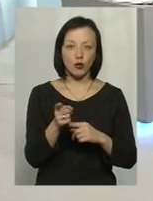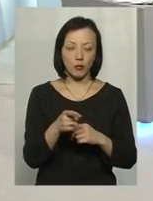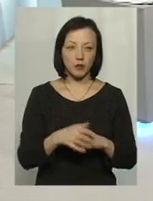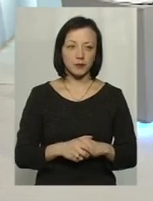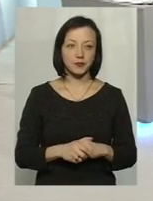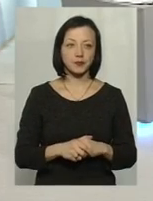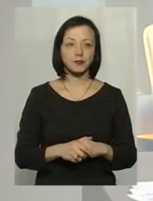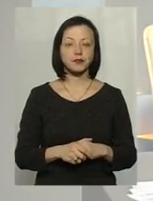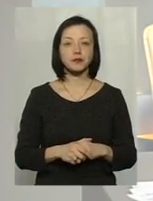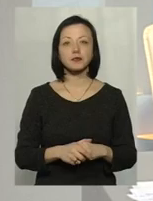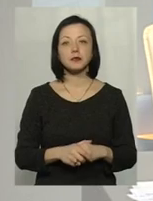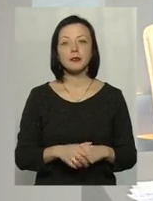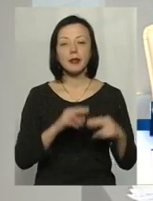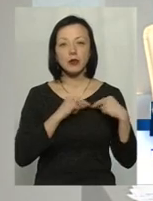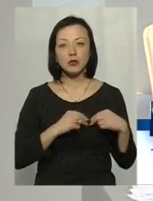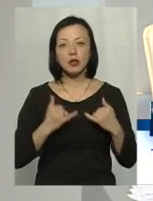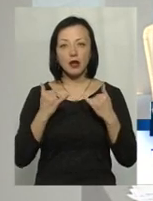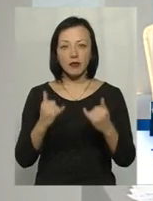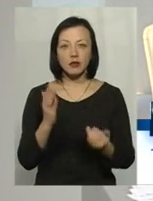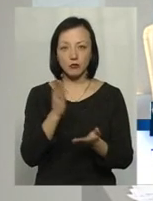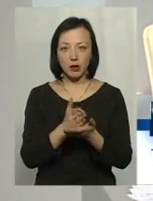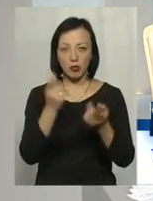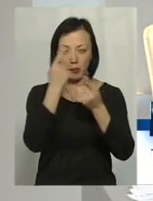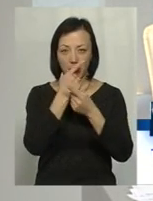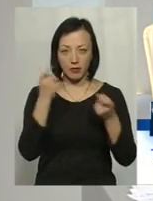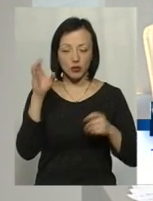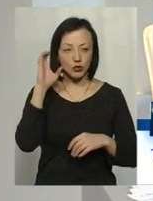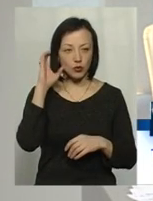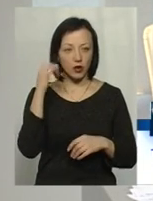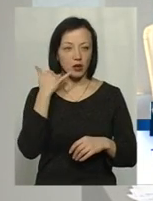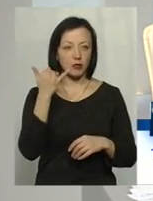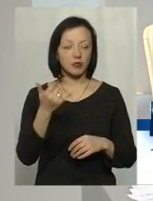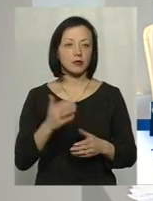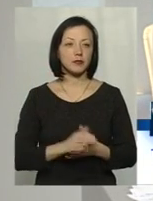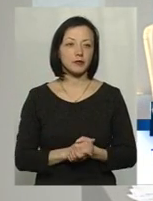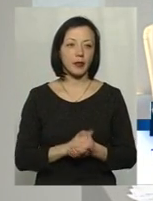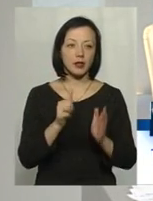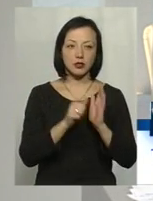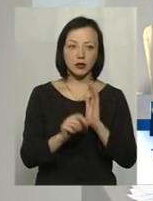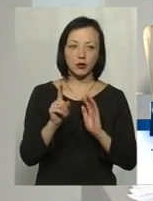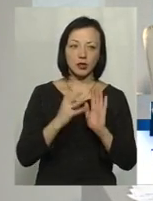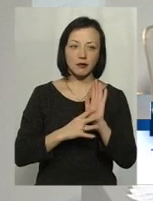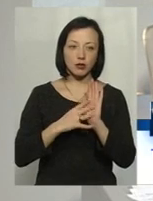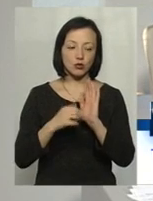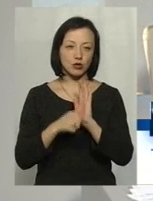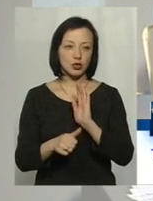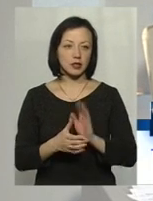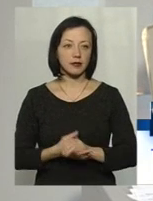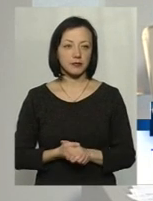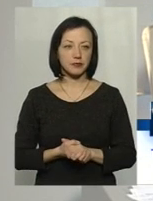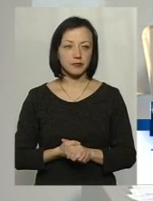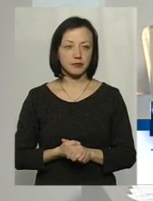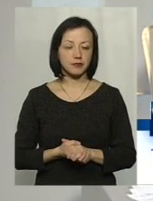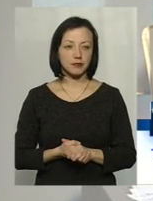відповідь. Нагадаю глядачам, працюємо для вас у прямому ефірі. Слухаємо додзвонювача 61-90-60. Говоріть, будь ласка.